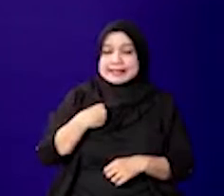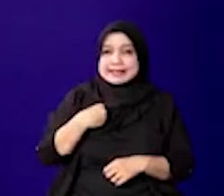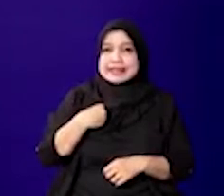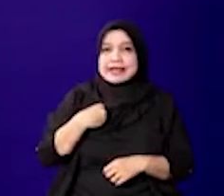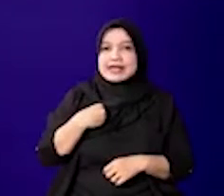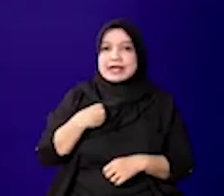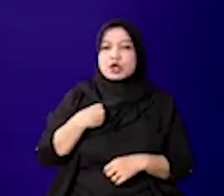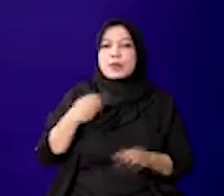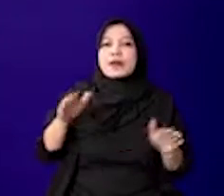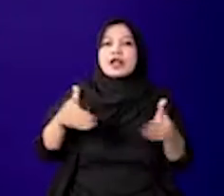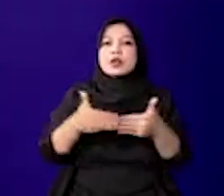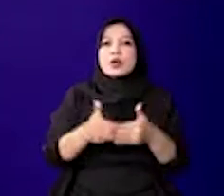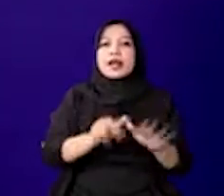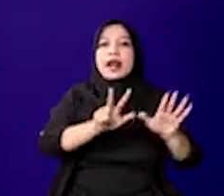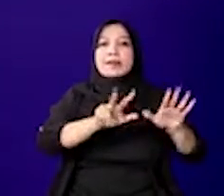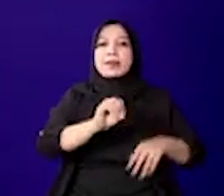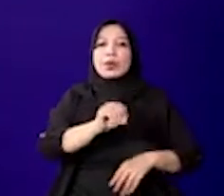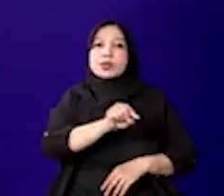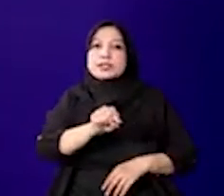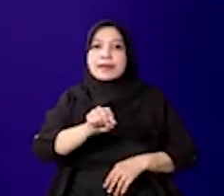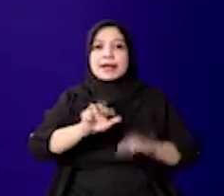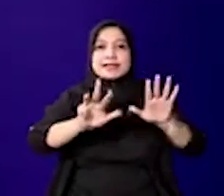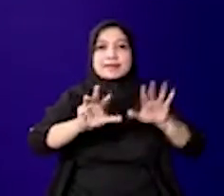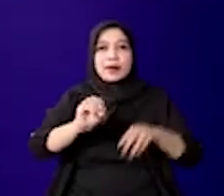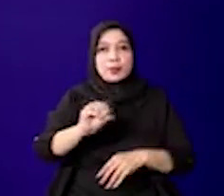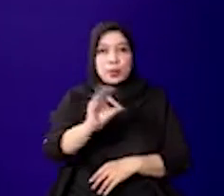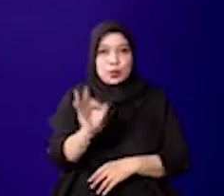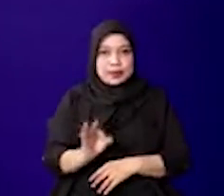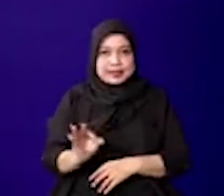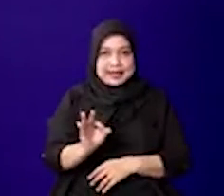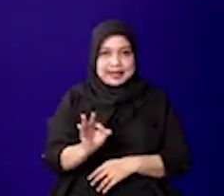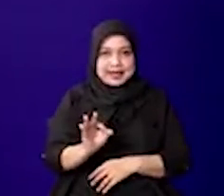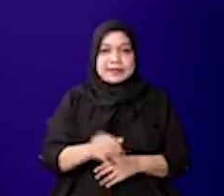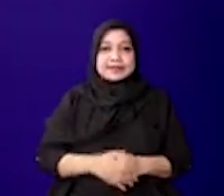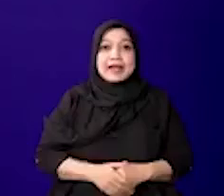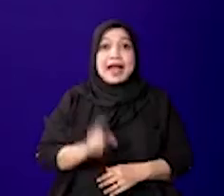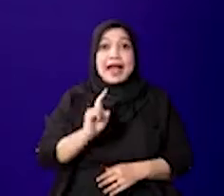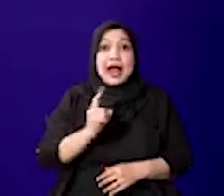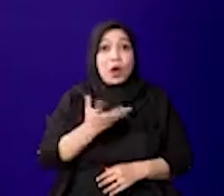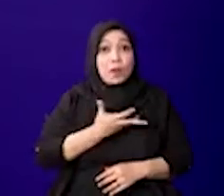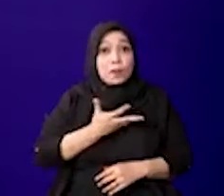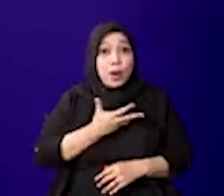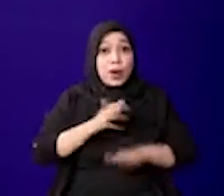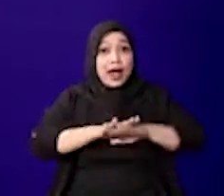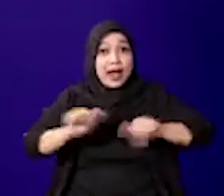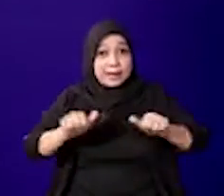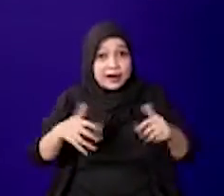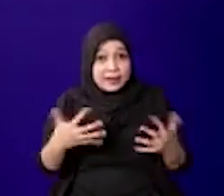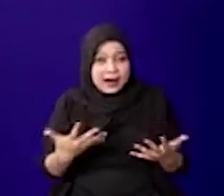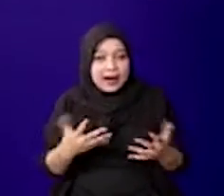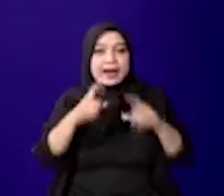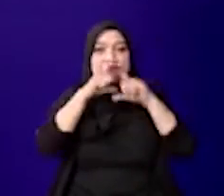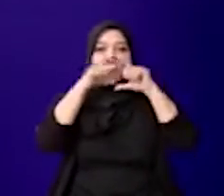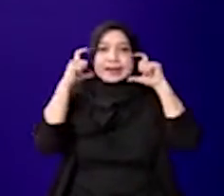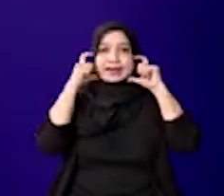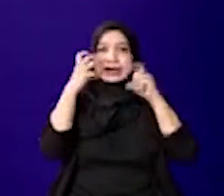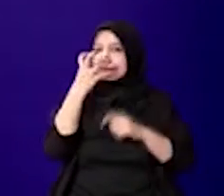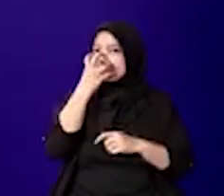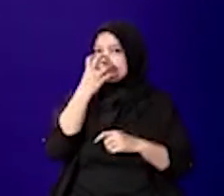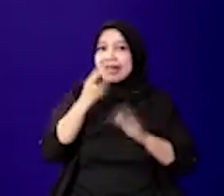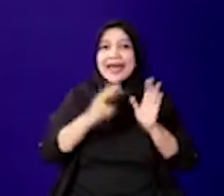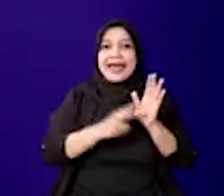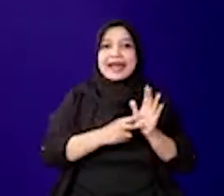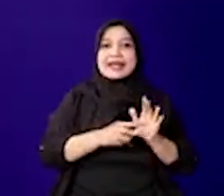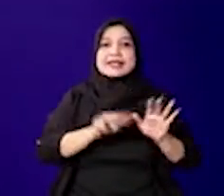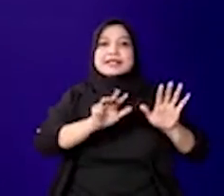ee hanya ee 80 sampai 90% he ya kalau mau masker yang aman adalah N95 itu lebih